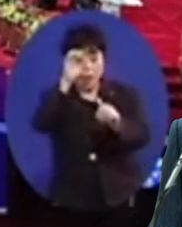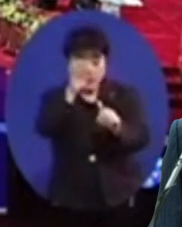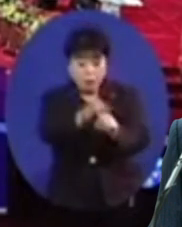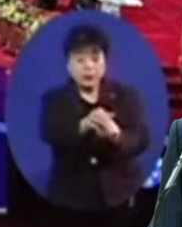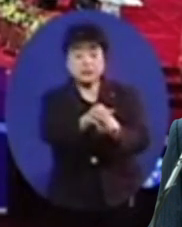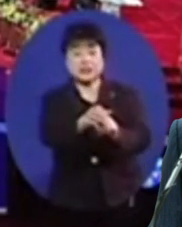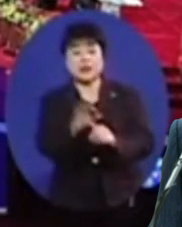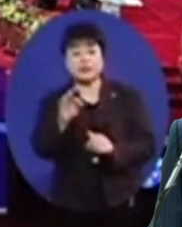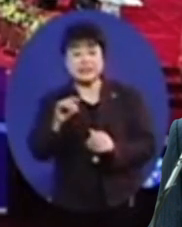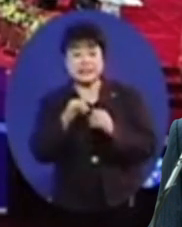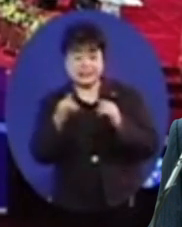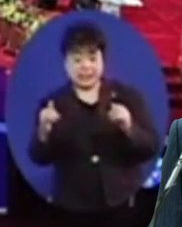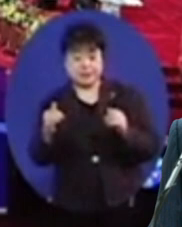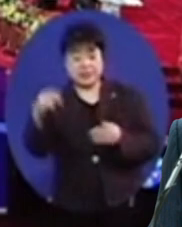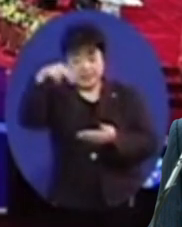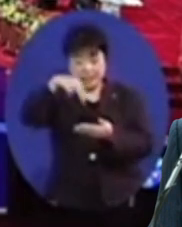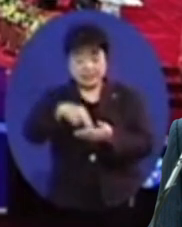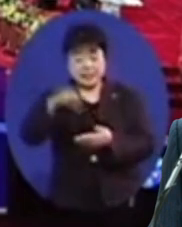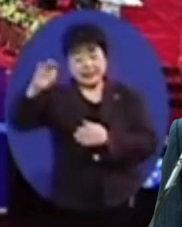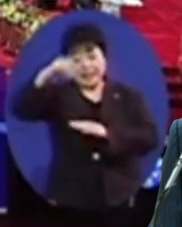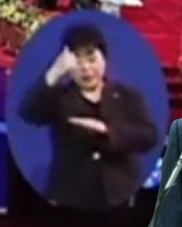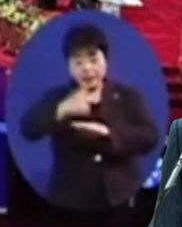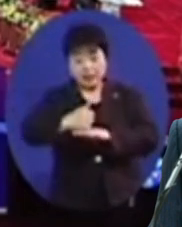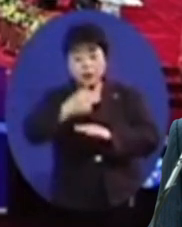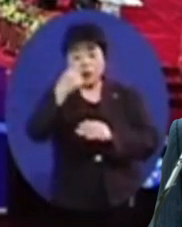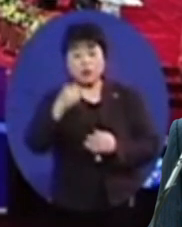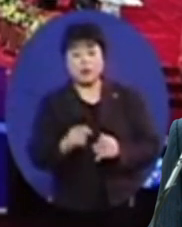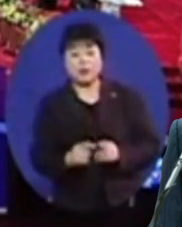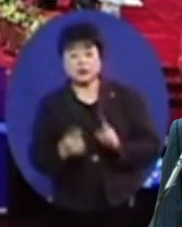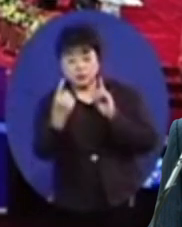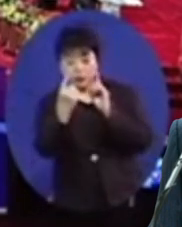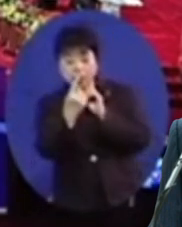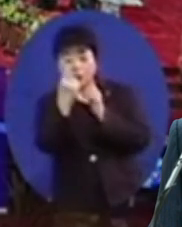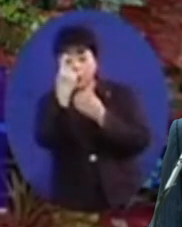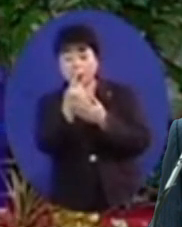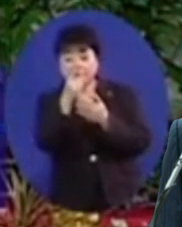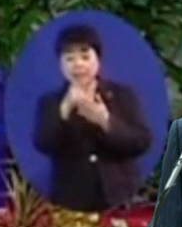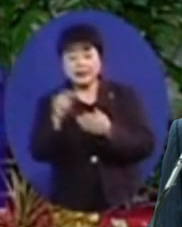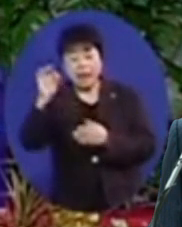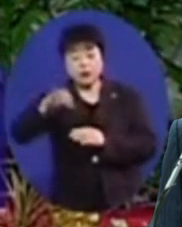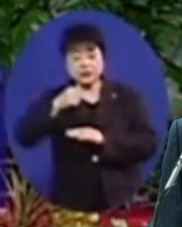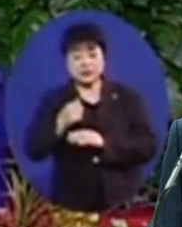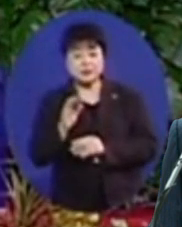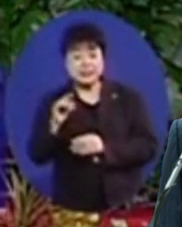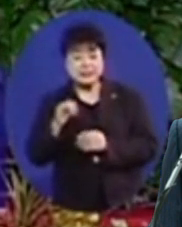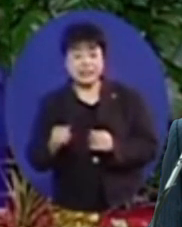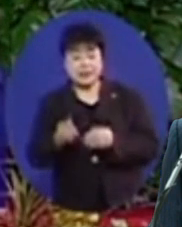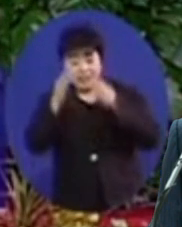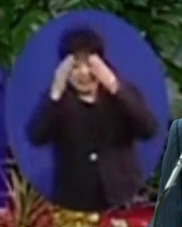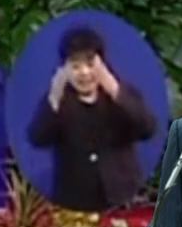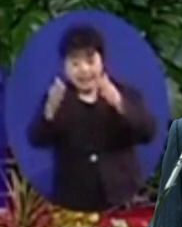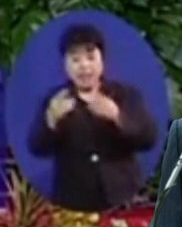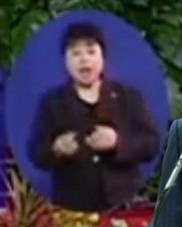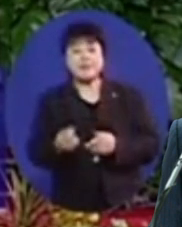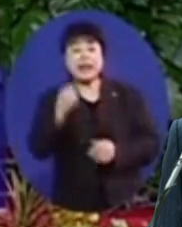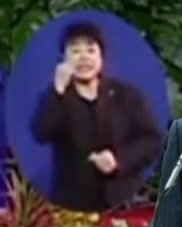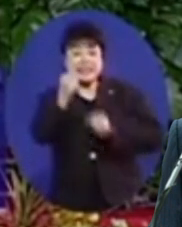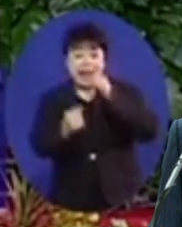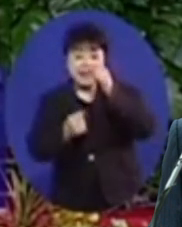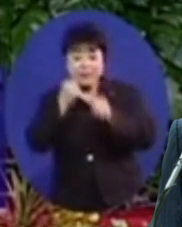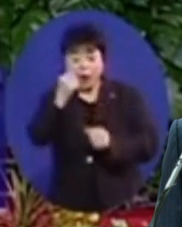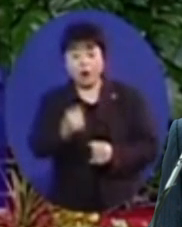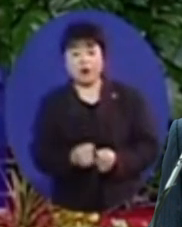넘기시리라. 블레셋 사람이 일어나 다윗에게로 마주 가까이 올 때 다윗이 블레셋 사람을 향하여 빨리